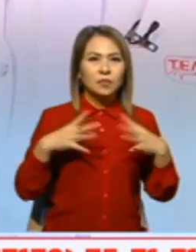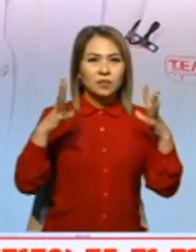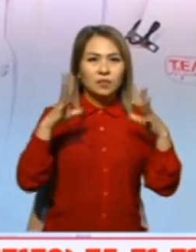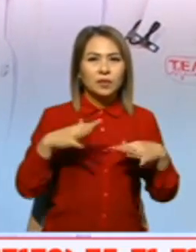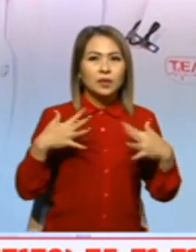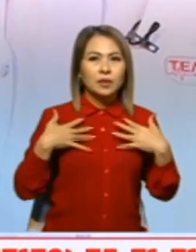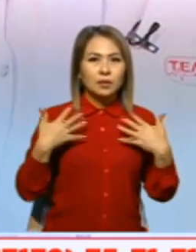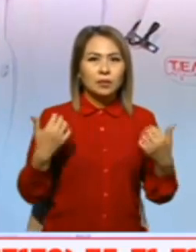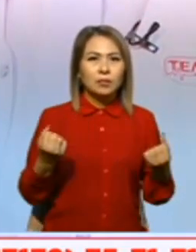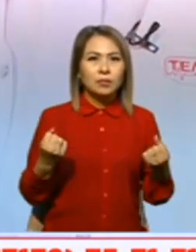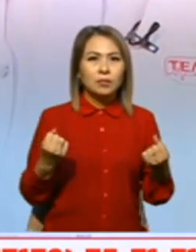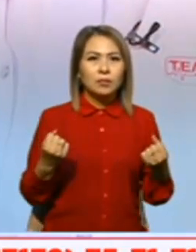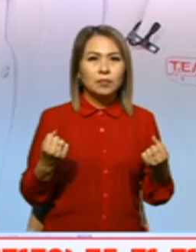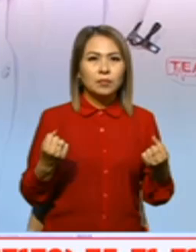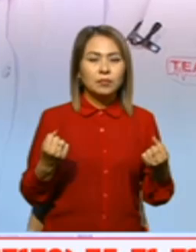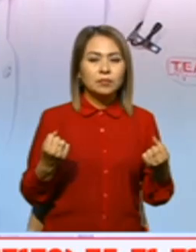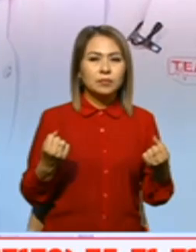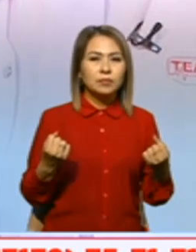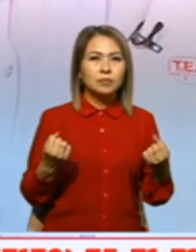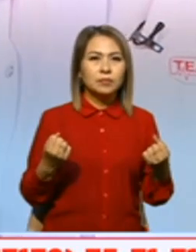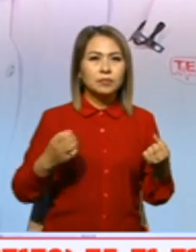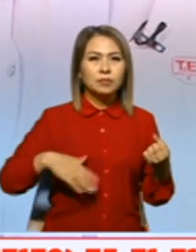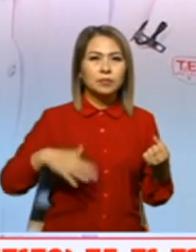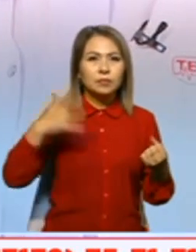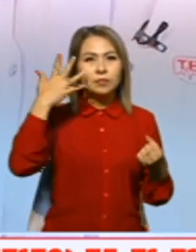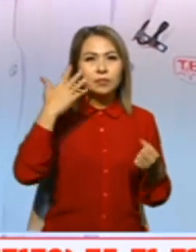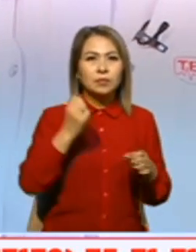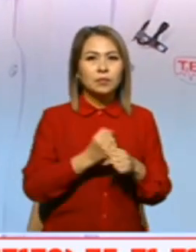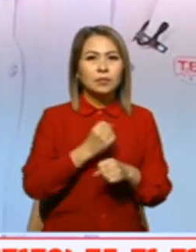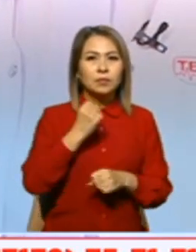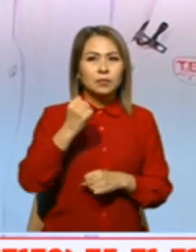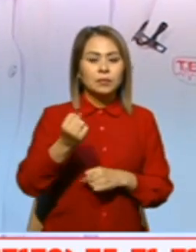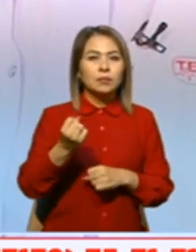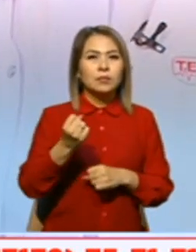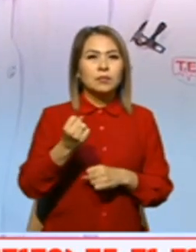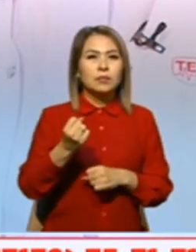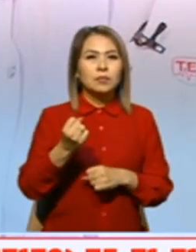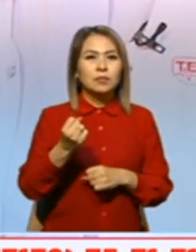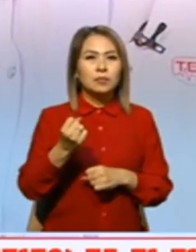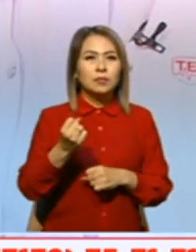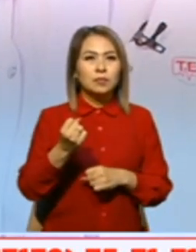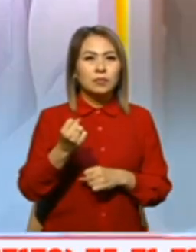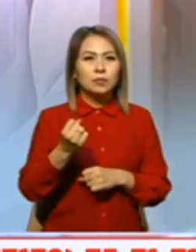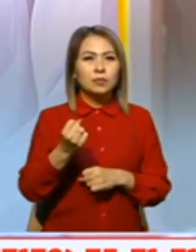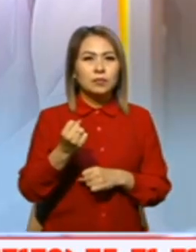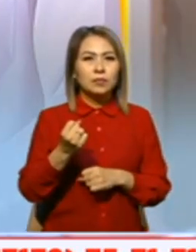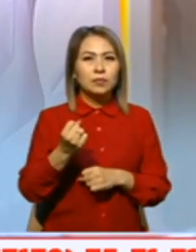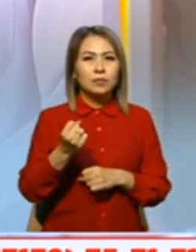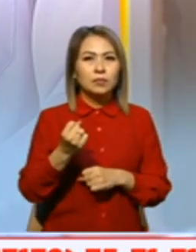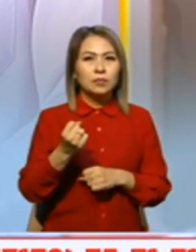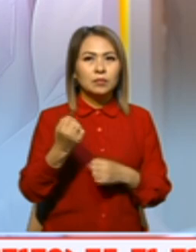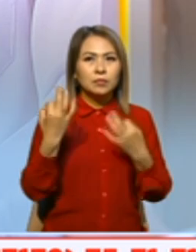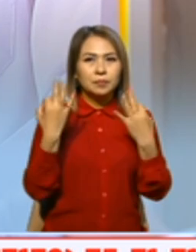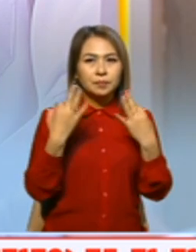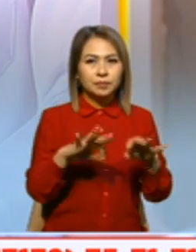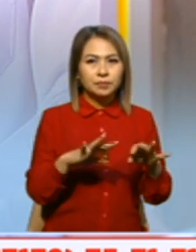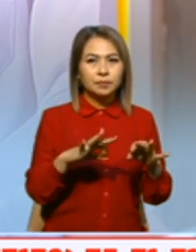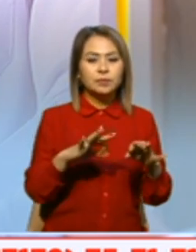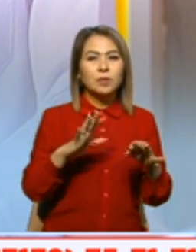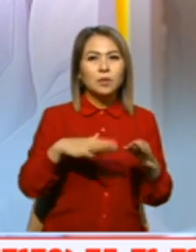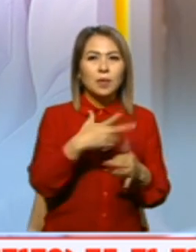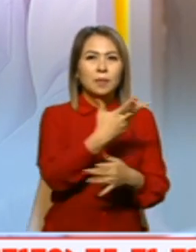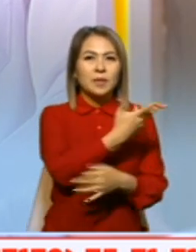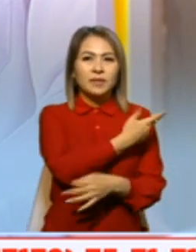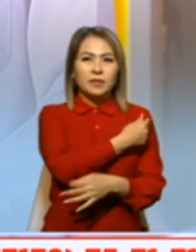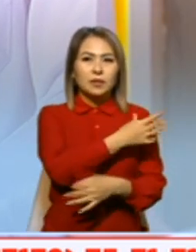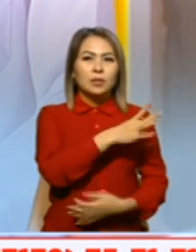сау екені көрініп тұрады. Одан кейін де тағы да невропатологқа жіберген кезде невропатолог маманы жаңағы рұқсатын беріп, одан кейін прививкасын